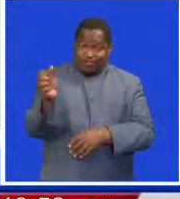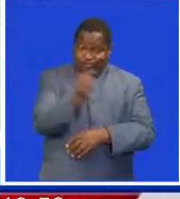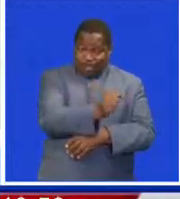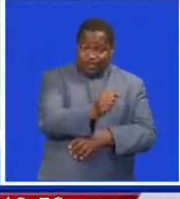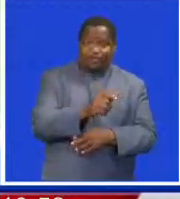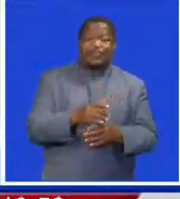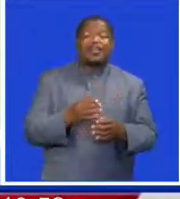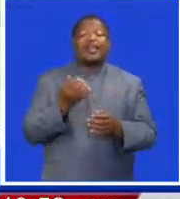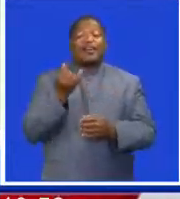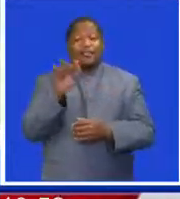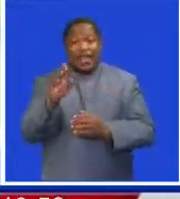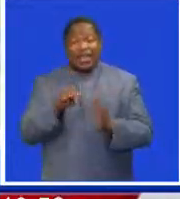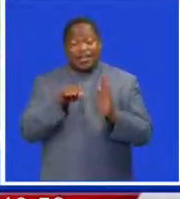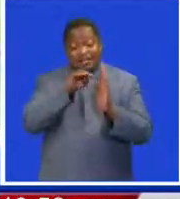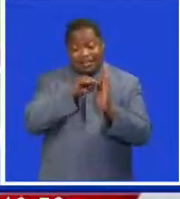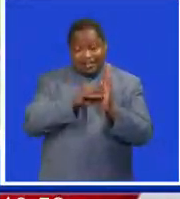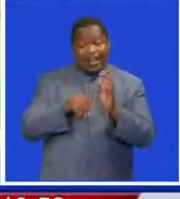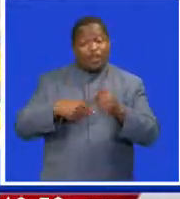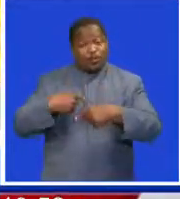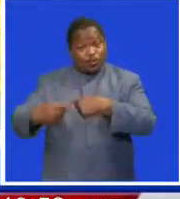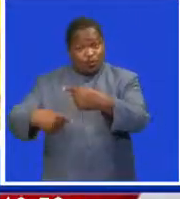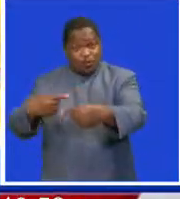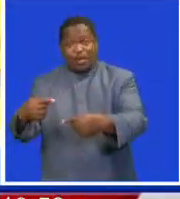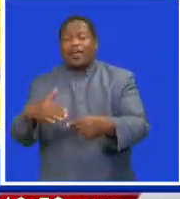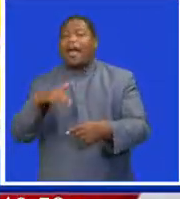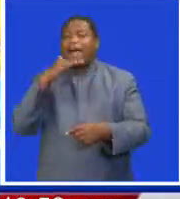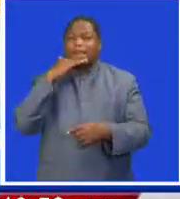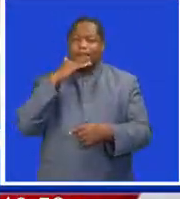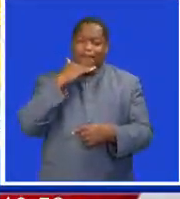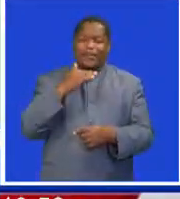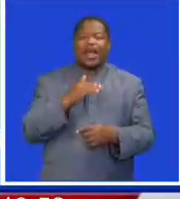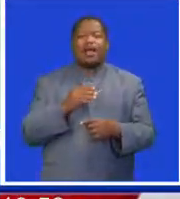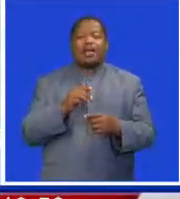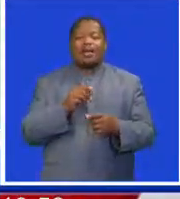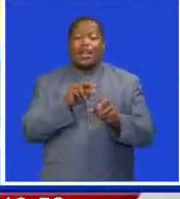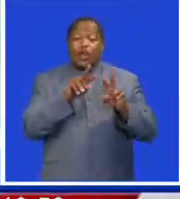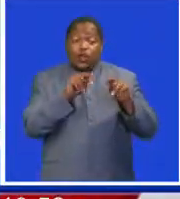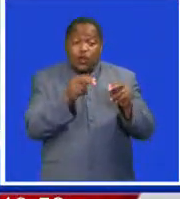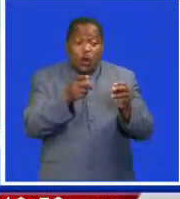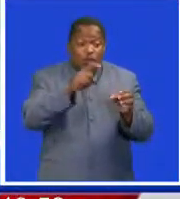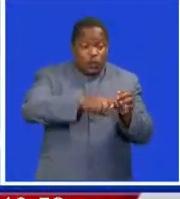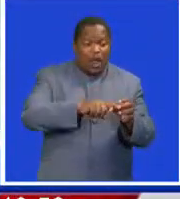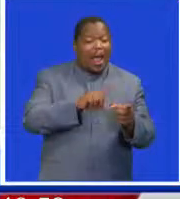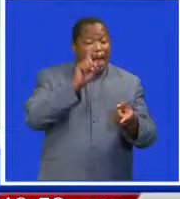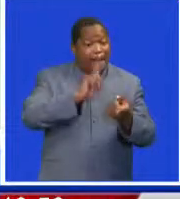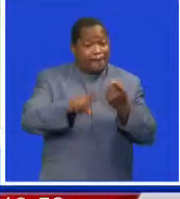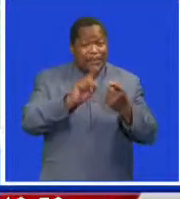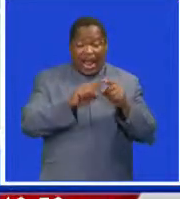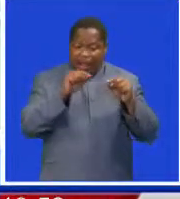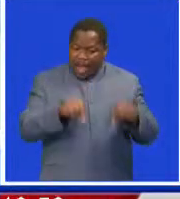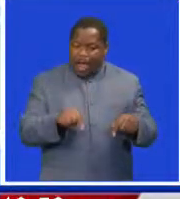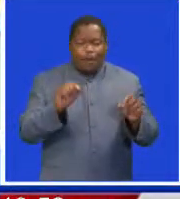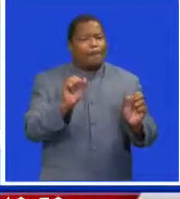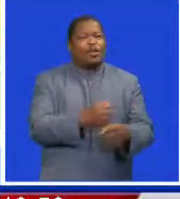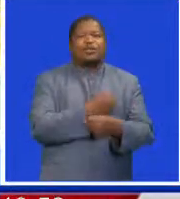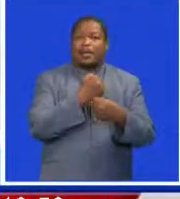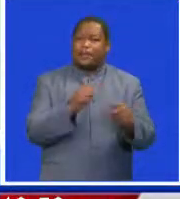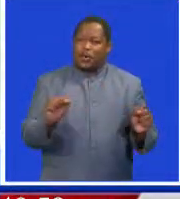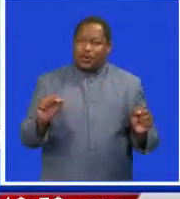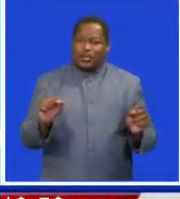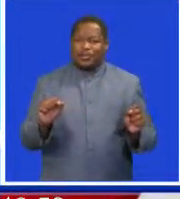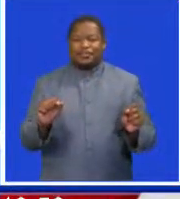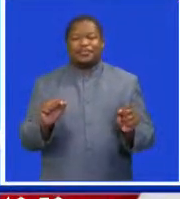kuleli ithi labo badlali labasemacembini lamasha angeke bakhone kuwadlalela nakwenteka ukuthi lesizini lesetulu icedzelwe